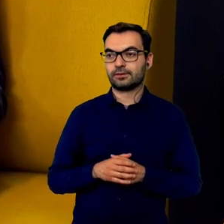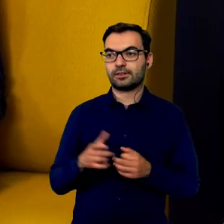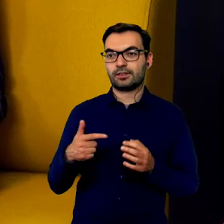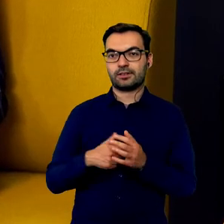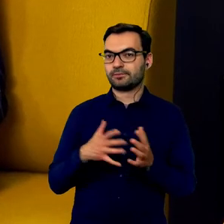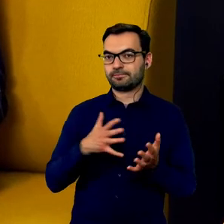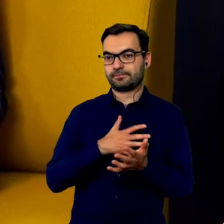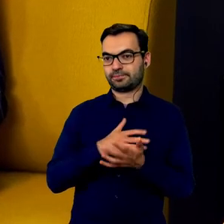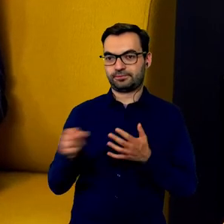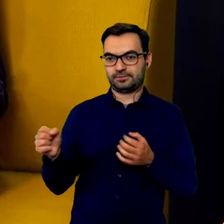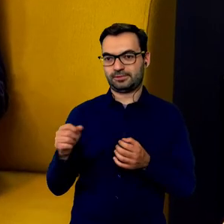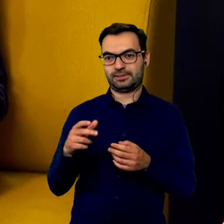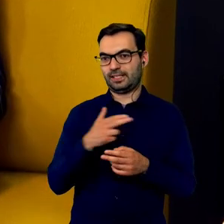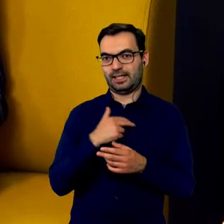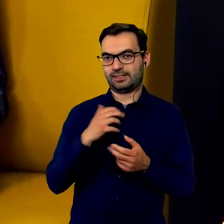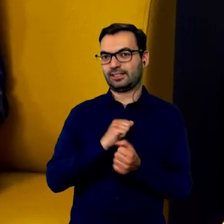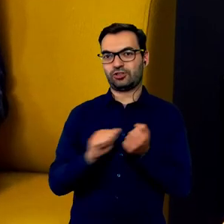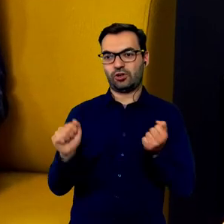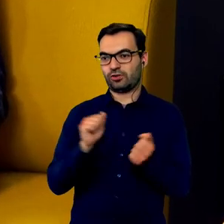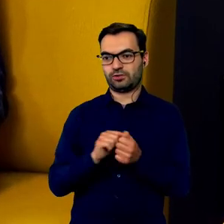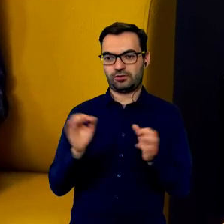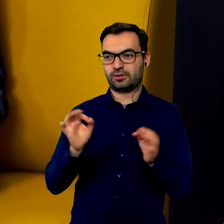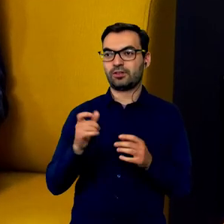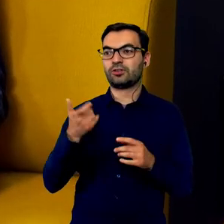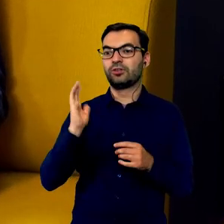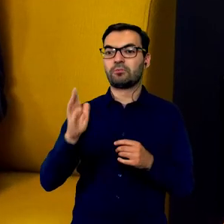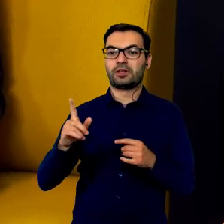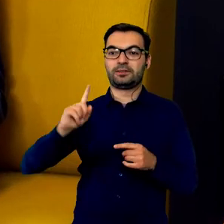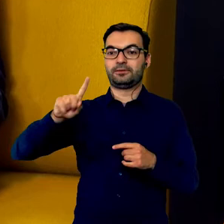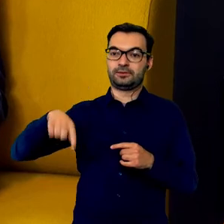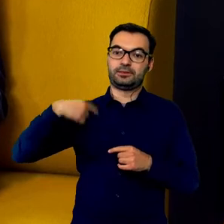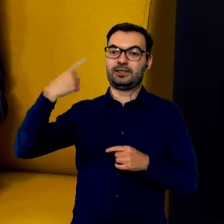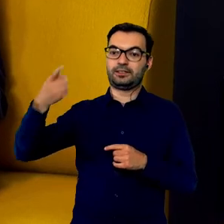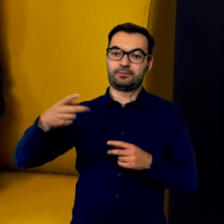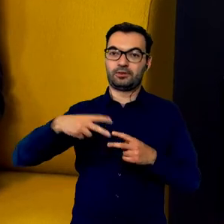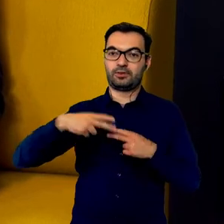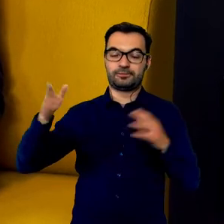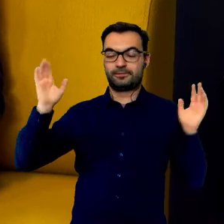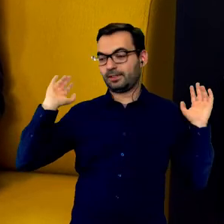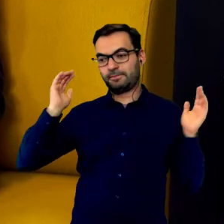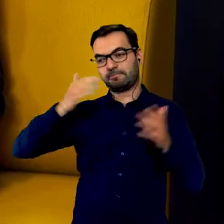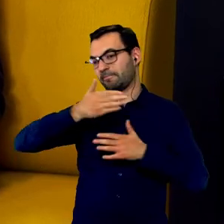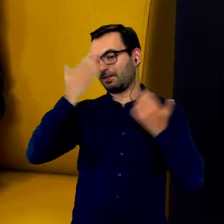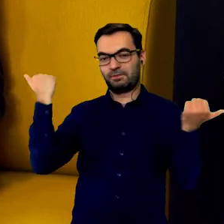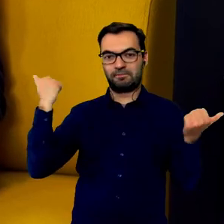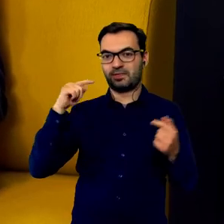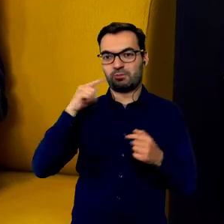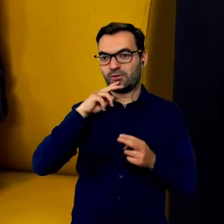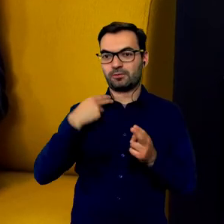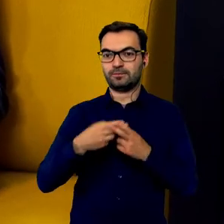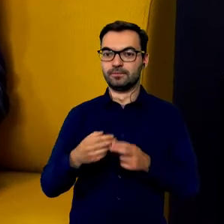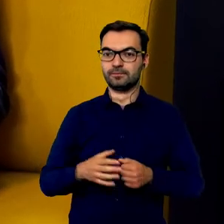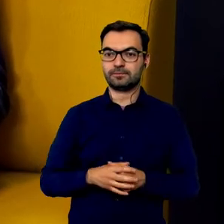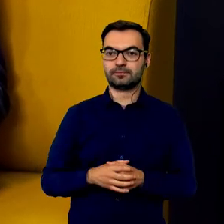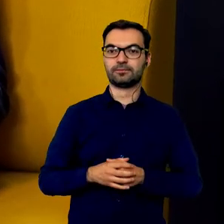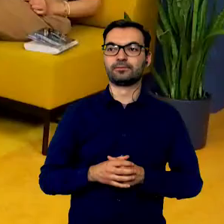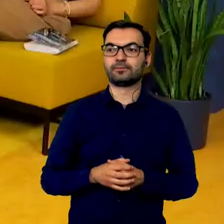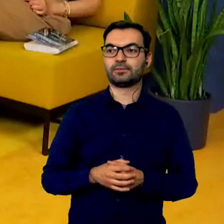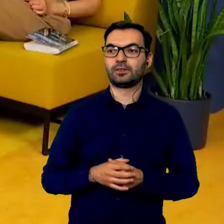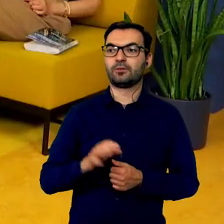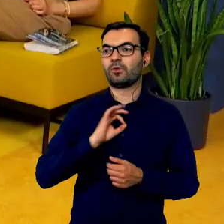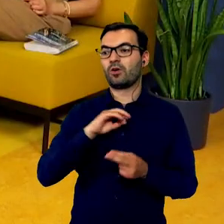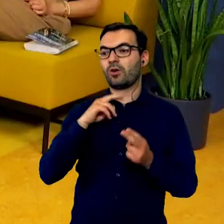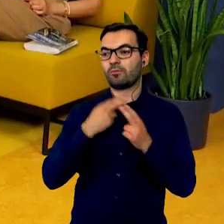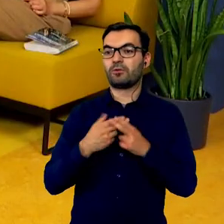destrukcyjnie działa na nas, już działa. A co będzie w następnej epoce? Nie wiem, nie potrafię dać odpowiedzi.